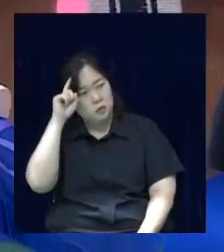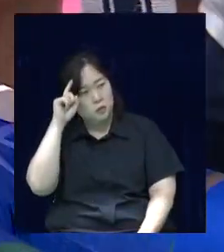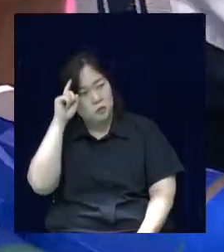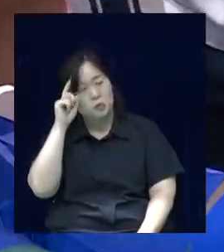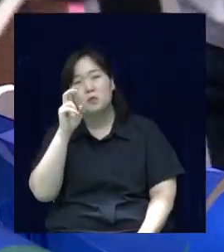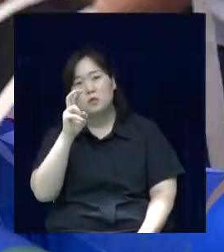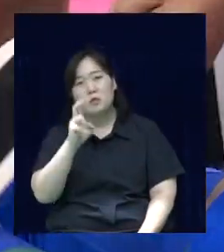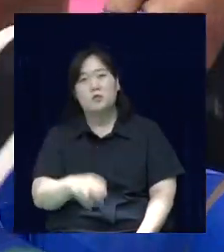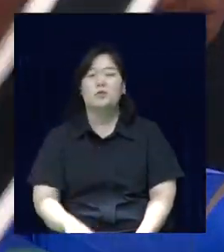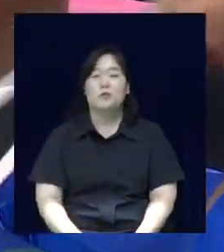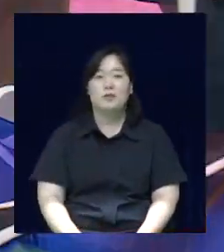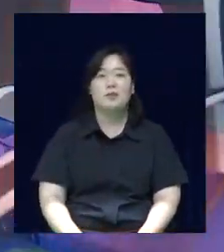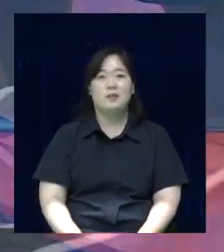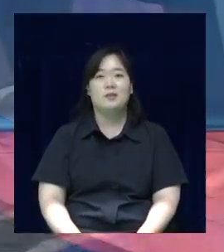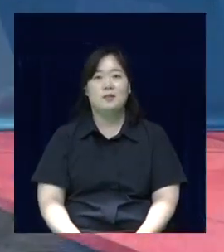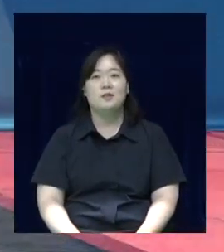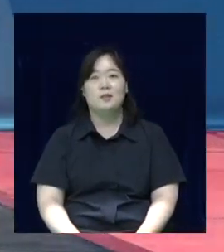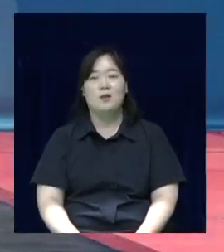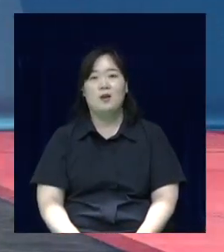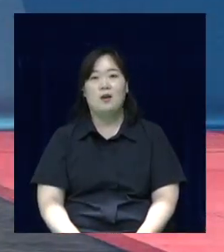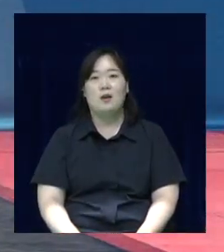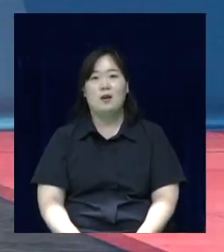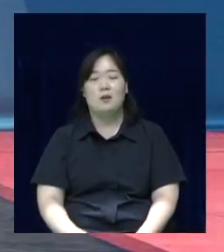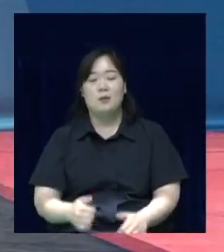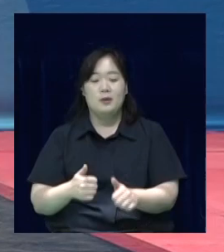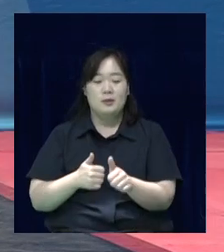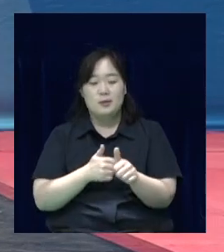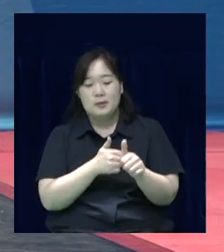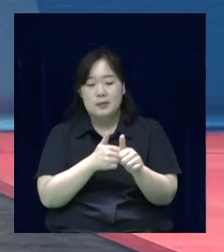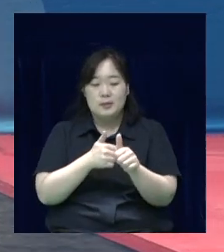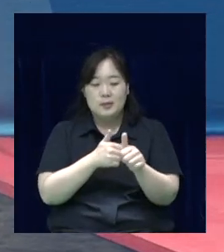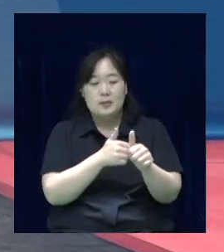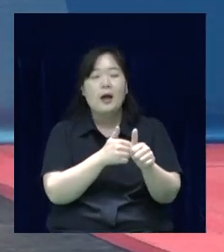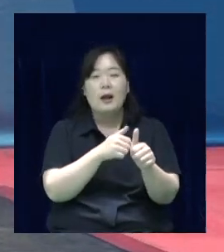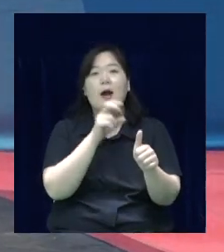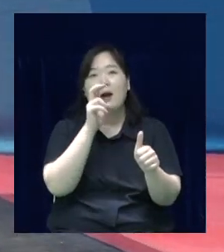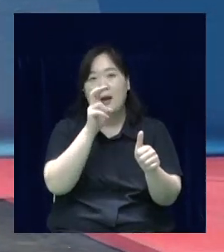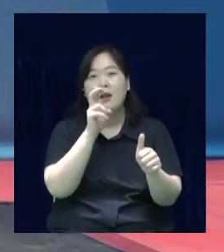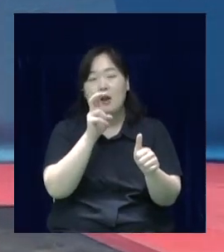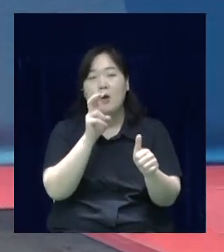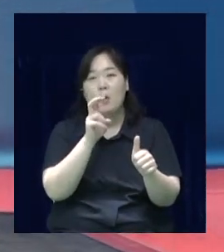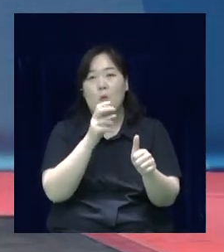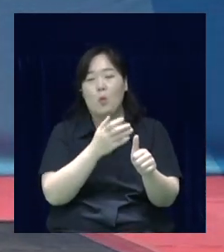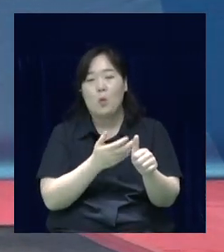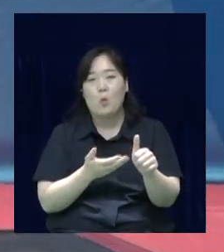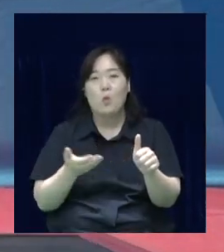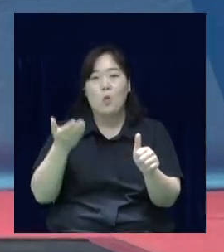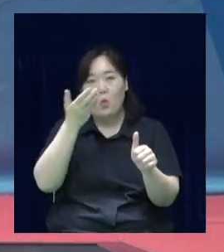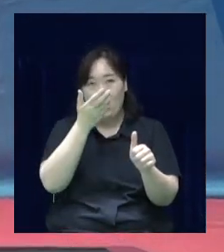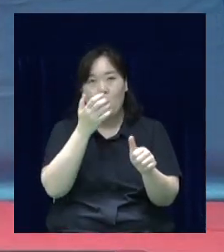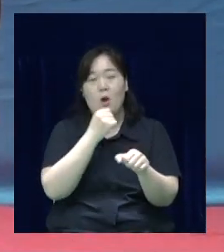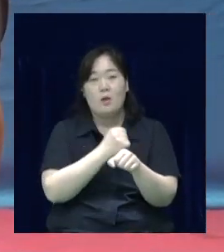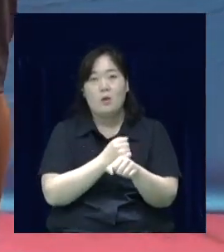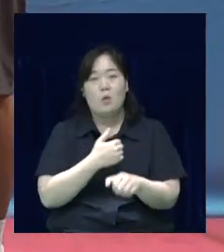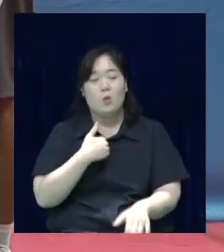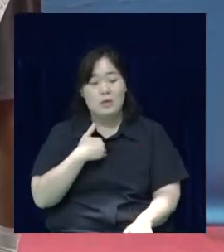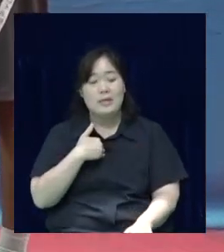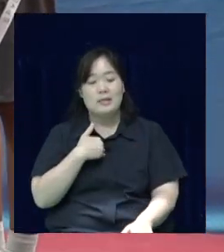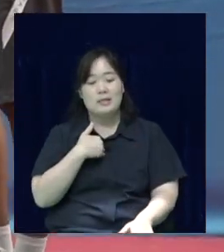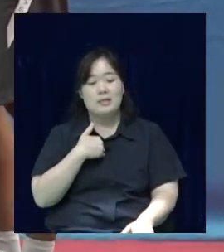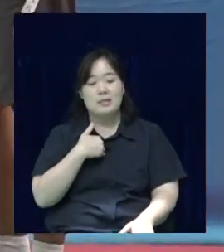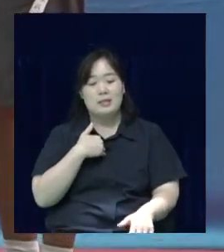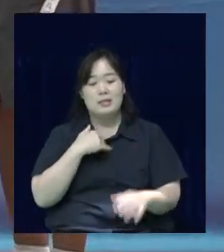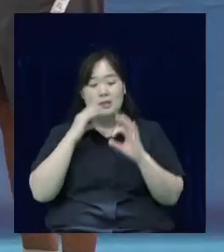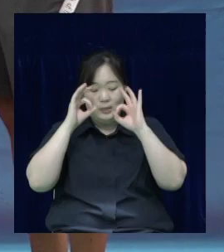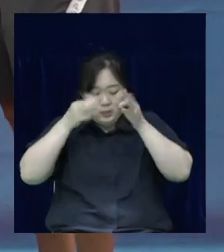최선을 다해서 네. 문정훈 선수를 이렇게 따라가려고 하는 모습을 보이고 있습니다. 지금. 또 중요한 거는 본인들의 기록을 또 경신하는 것도 중요할 것